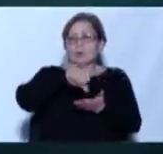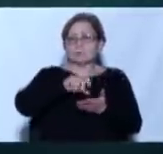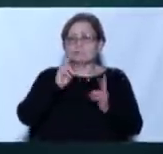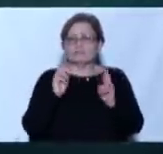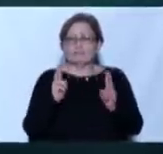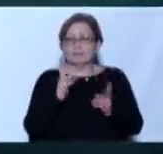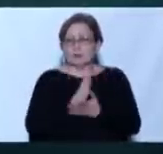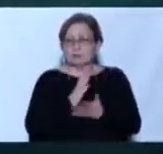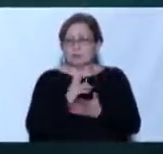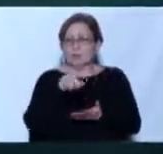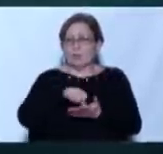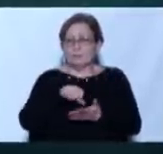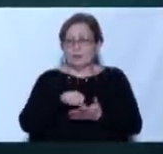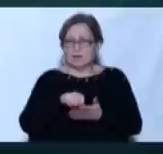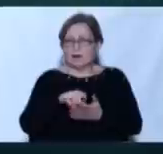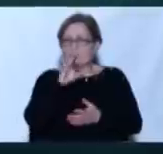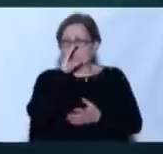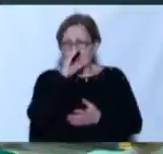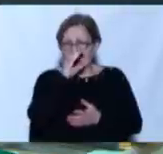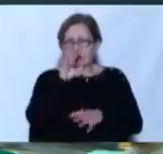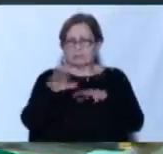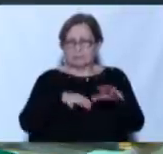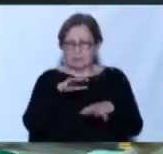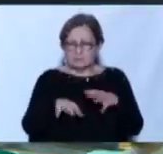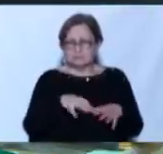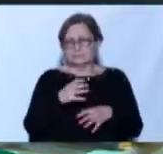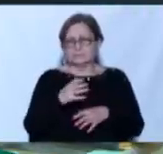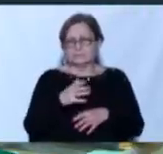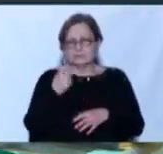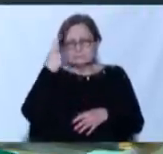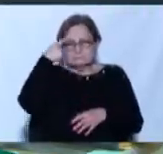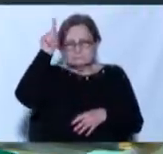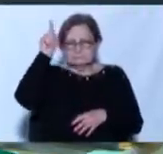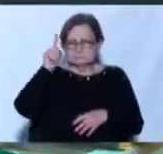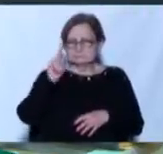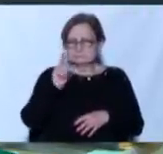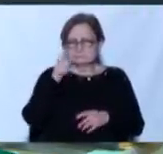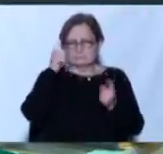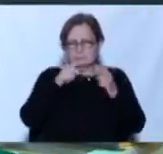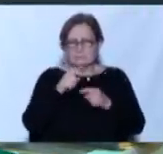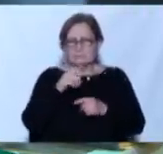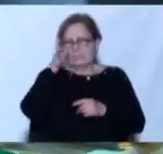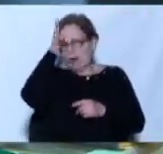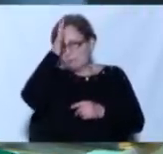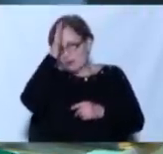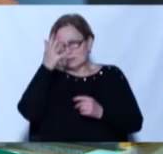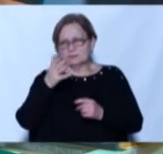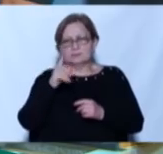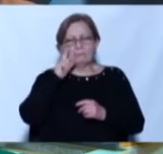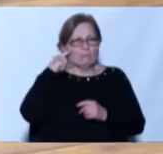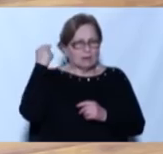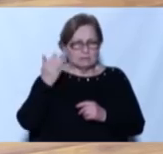ვინ? გელი, დათვი, რაღაც გამოგონილი პერსონაჟები, რაღაცა მამალი,